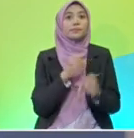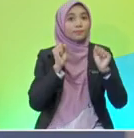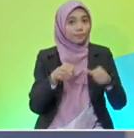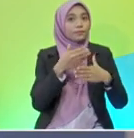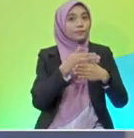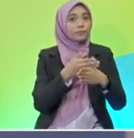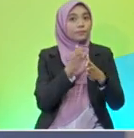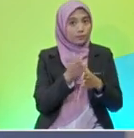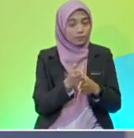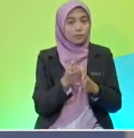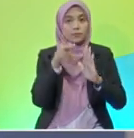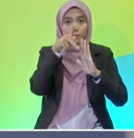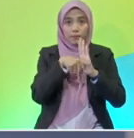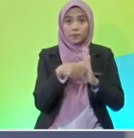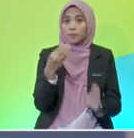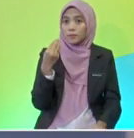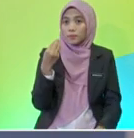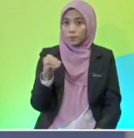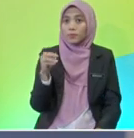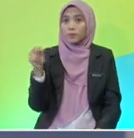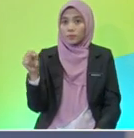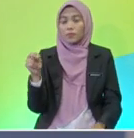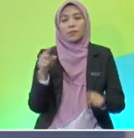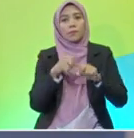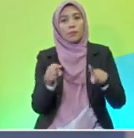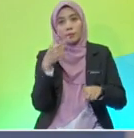beberapa garis